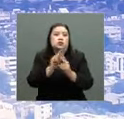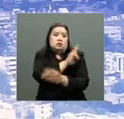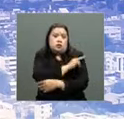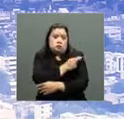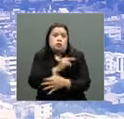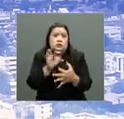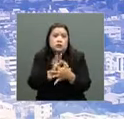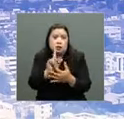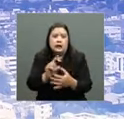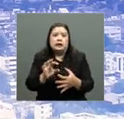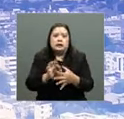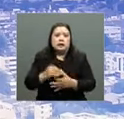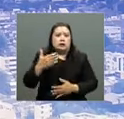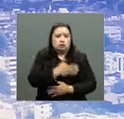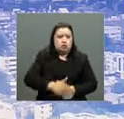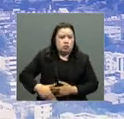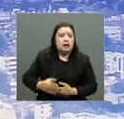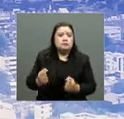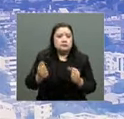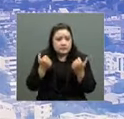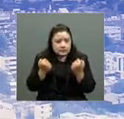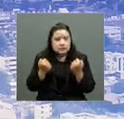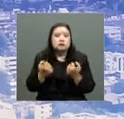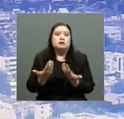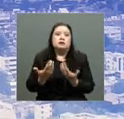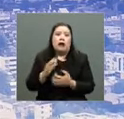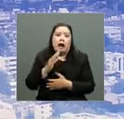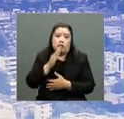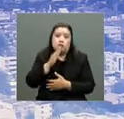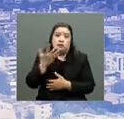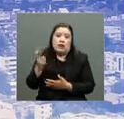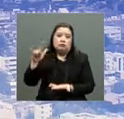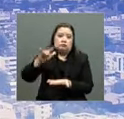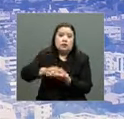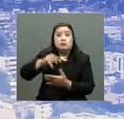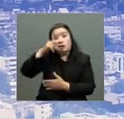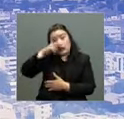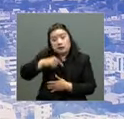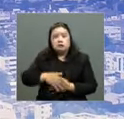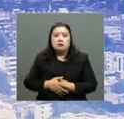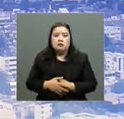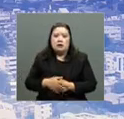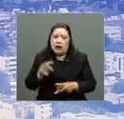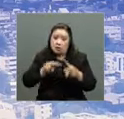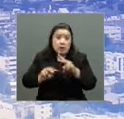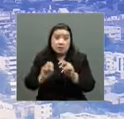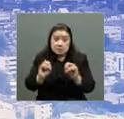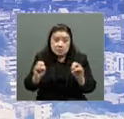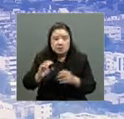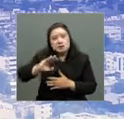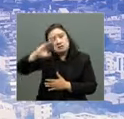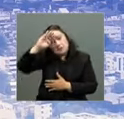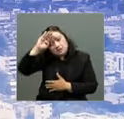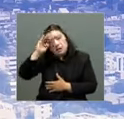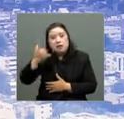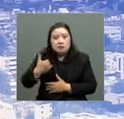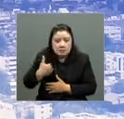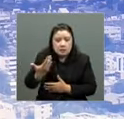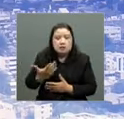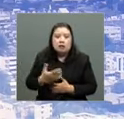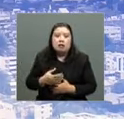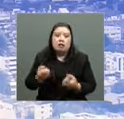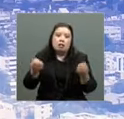ง่ายๆนะครับถ้ามาแล้วเขากลับเข้ามาแล้วเราดูแลเขาไม่ดีแล้วเขาป่วยไข้ขึ้นมาแล้วเขาเจ็บป่